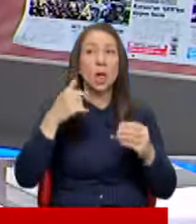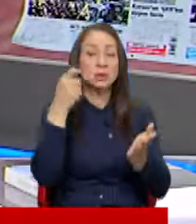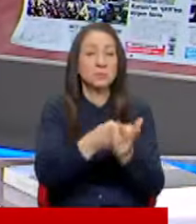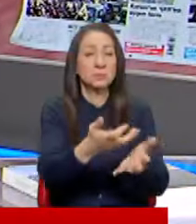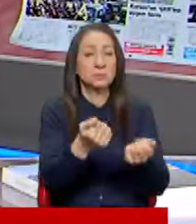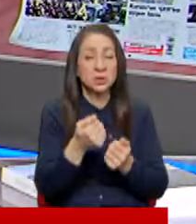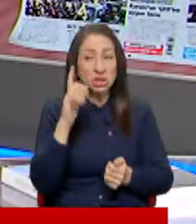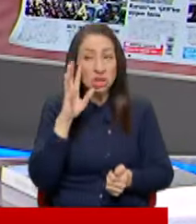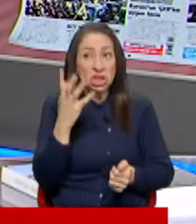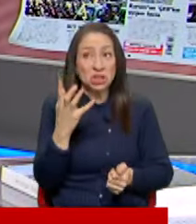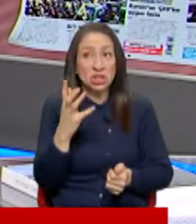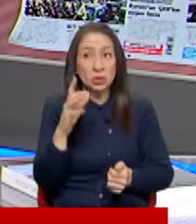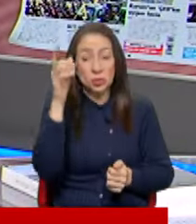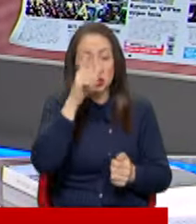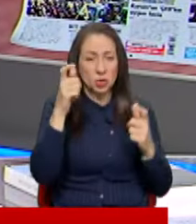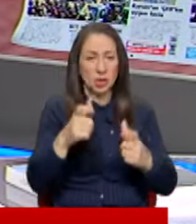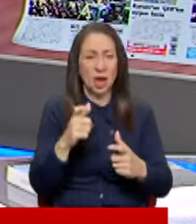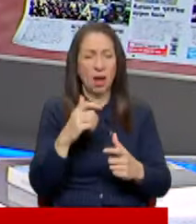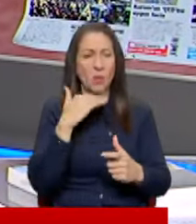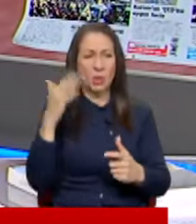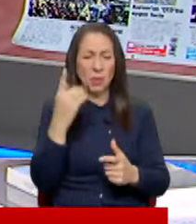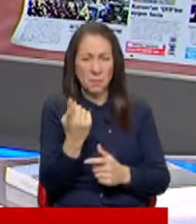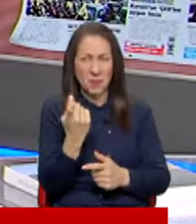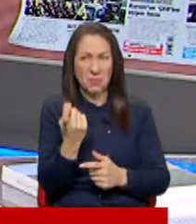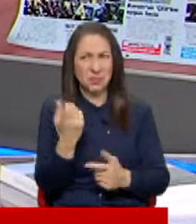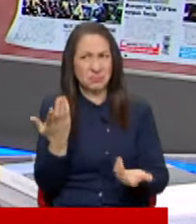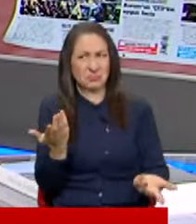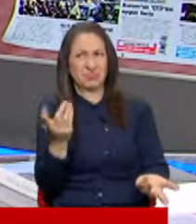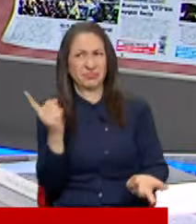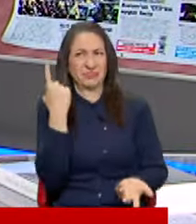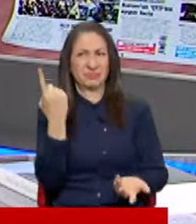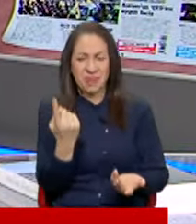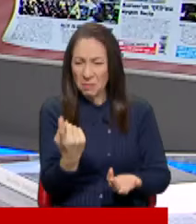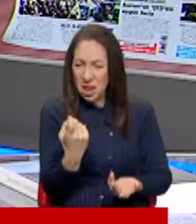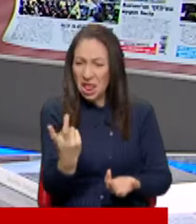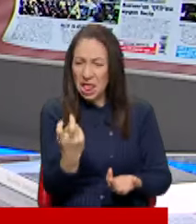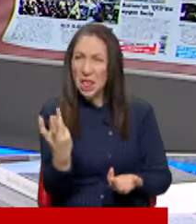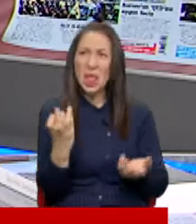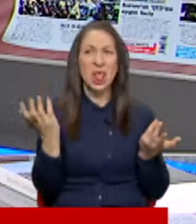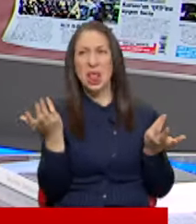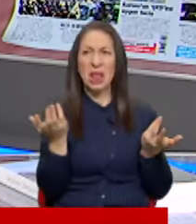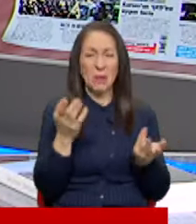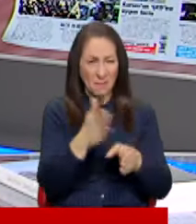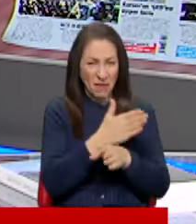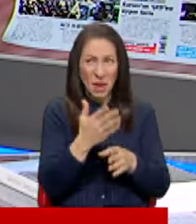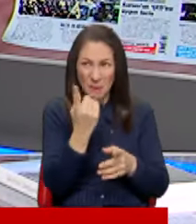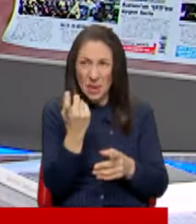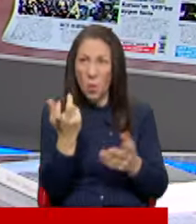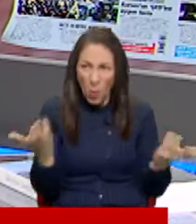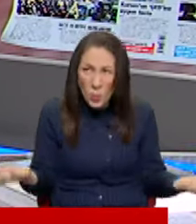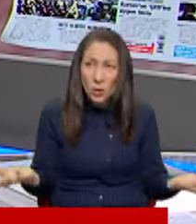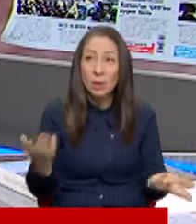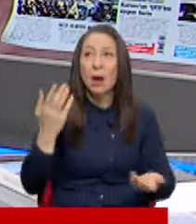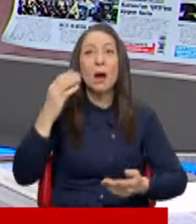almalar şaşırırdım Türkiye'de insanlar Avrupa'da nasıl oluyor ya Nasıl Hani taneyle alışveriş yapıyorlar meyvede taneyle alınır mıymış